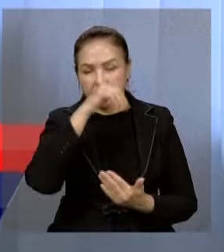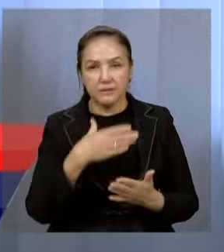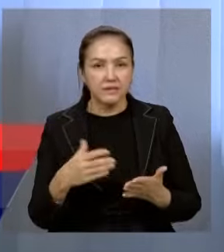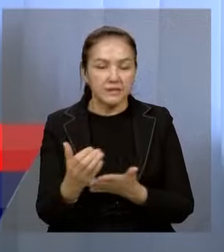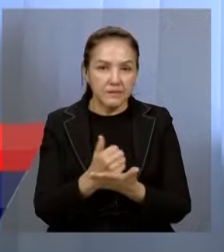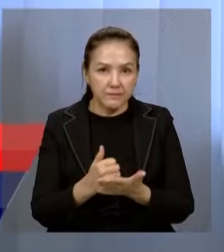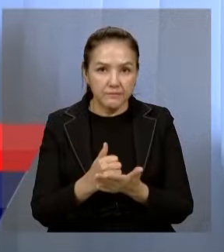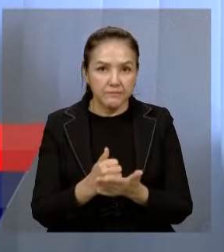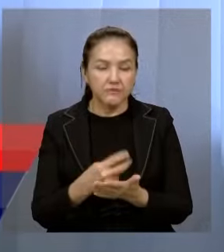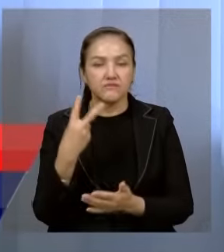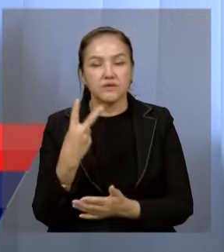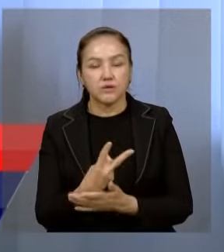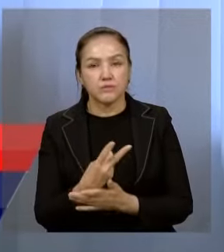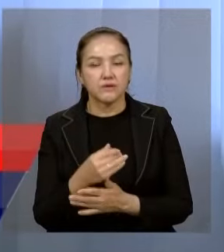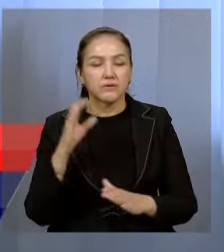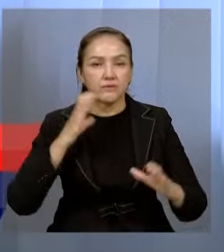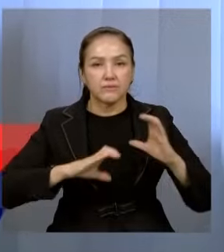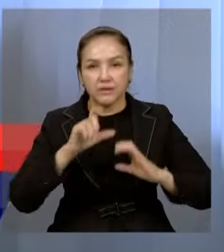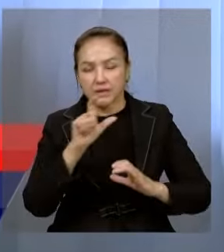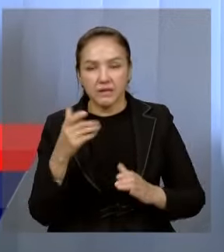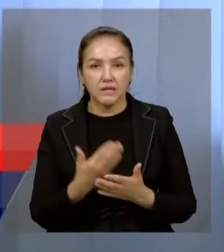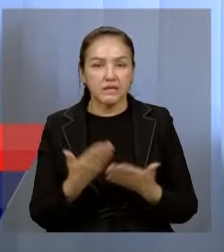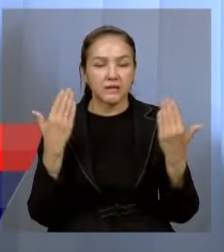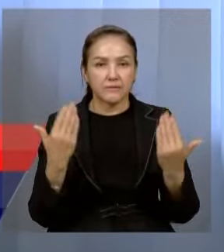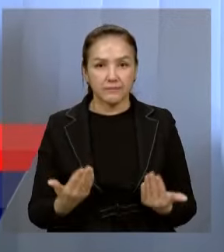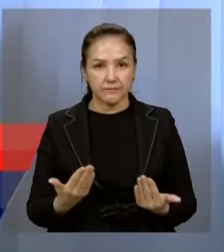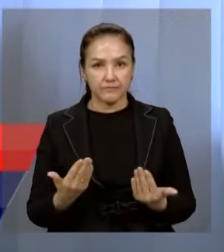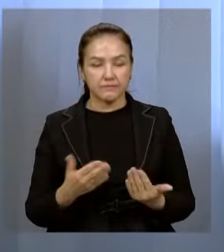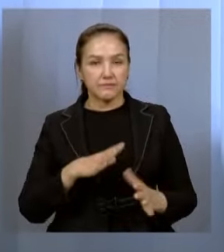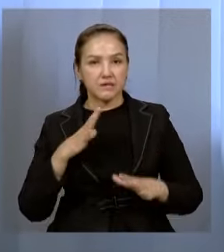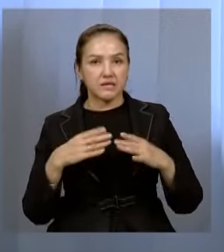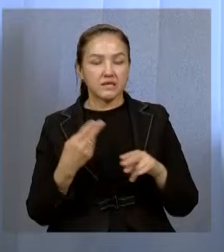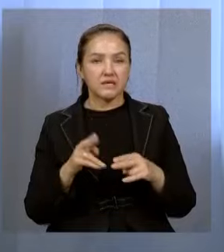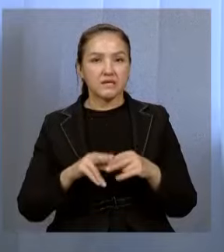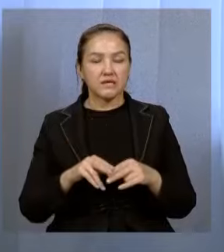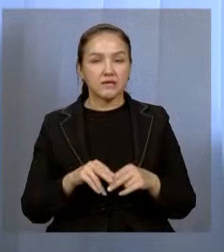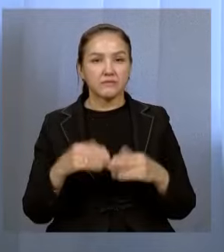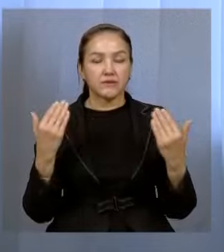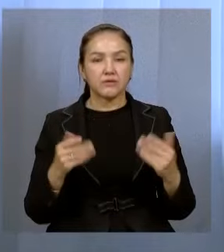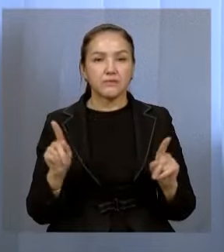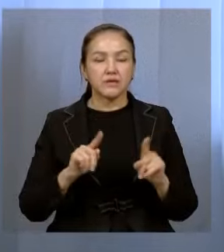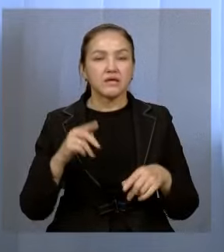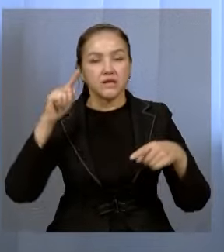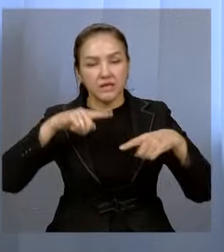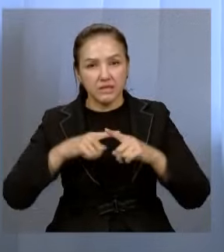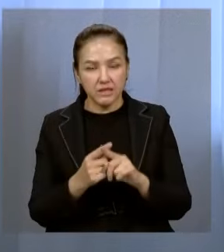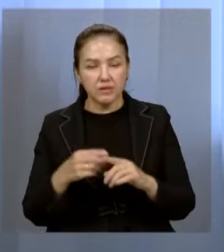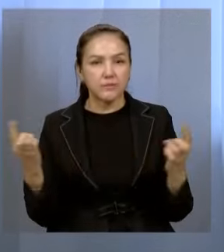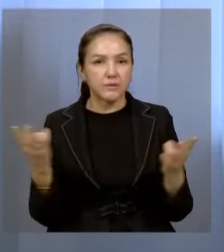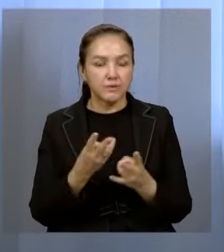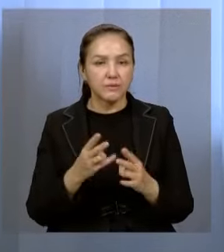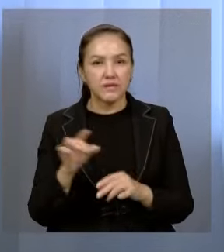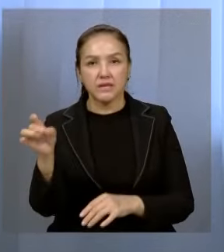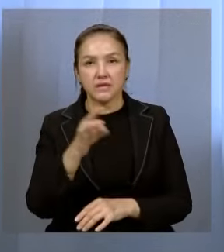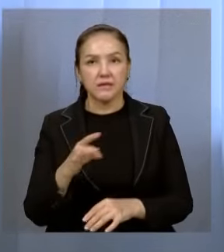второй поток студентов и именно подготовка этих кадров в сзи с тем что это технические кадры необходимы для